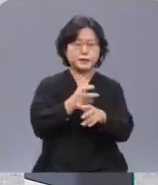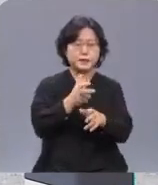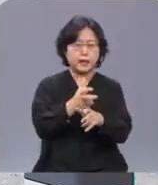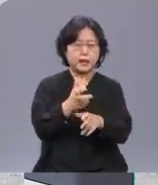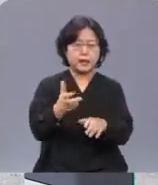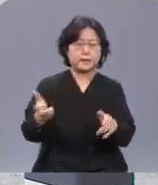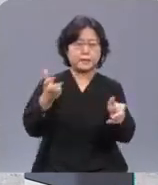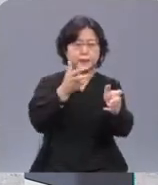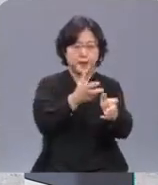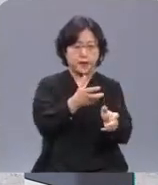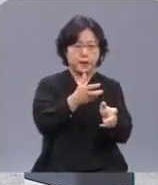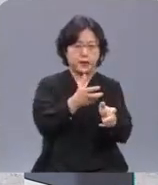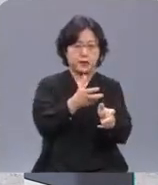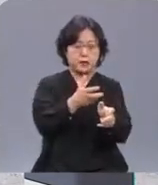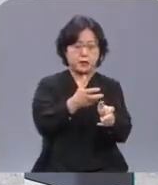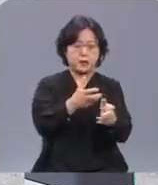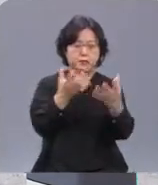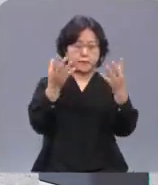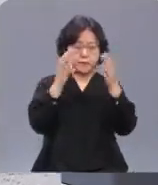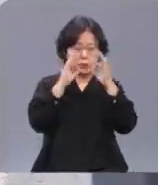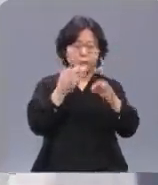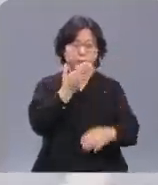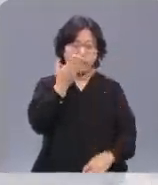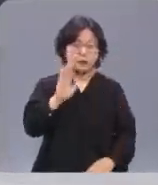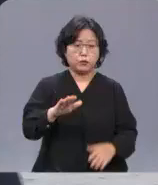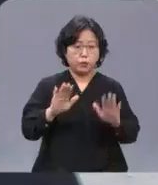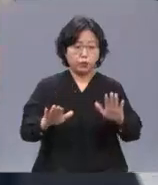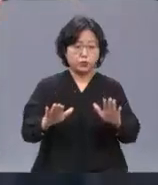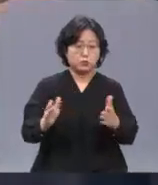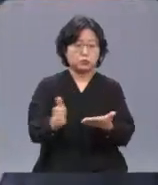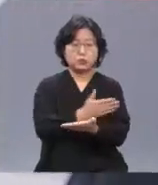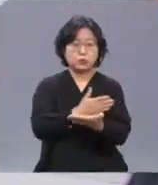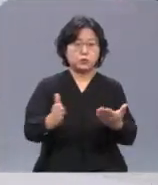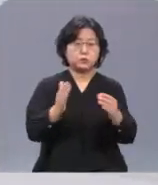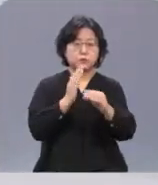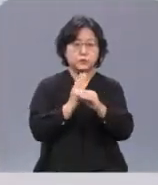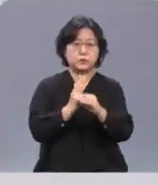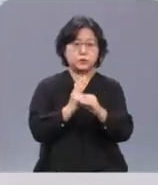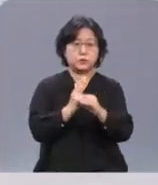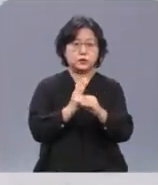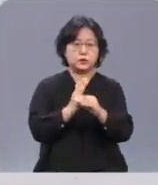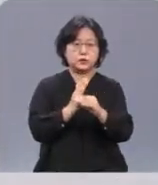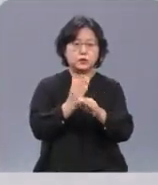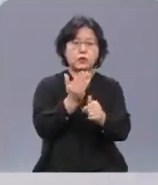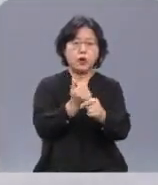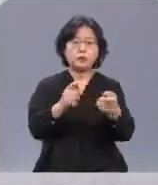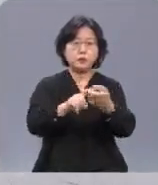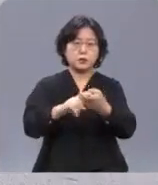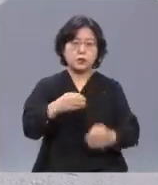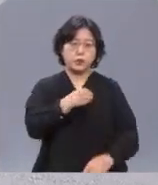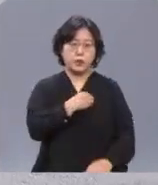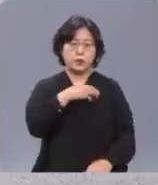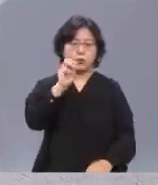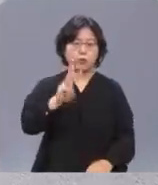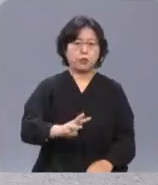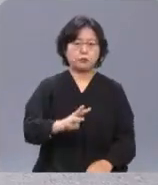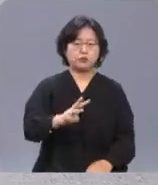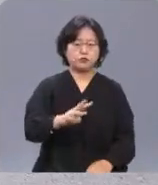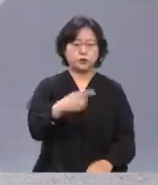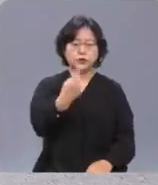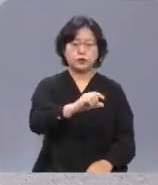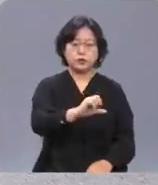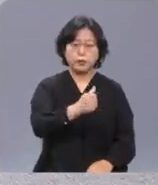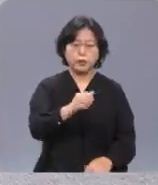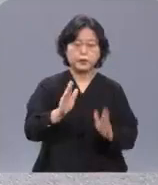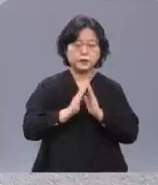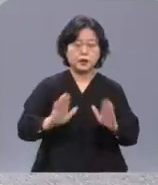싣고 오가는 카캐리어 차량을 볼 수 있지만 오늘은 전혀 볼 수 없습니다. 화물연대 조합원은 광주가 약